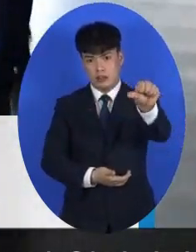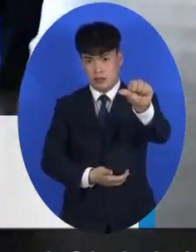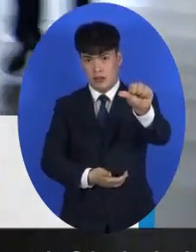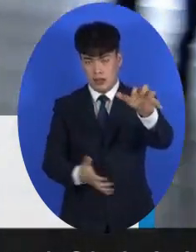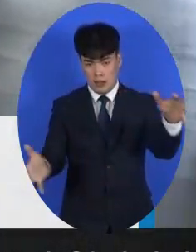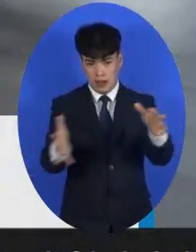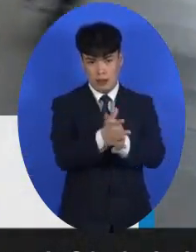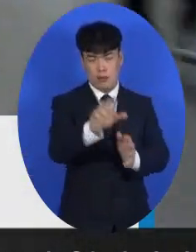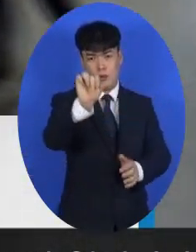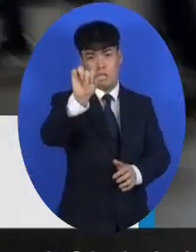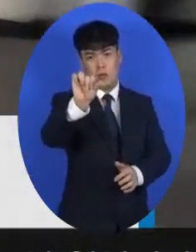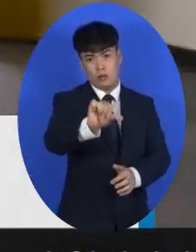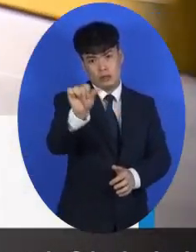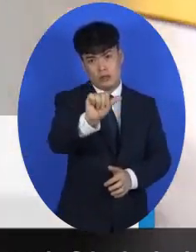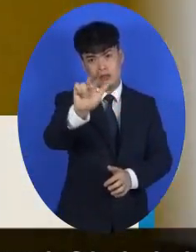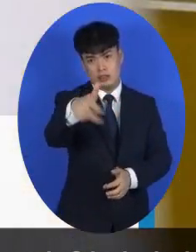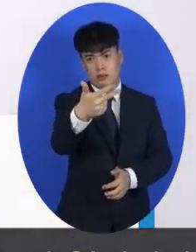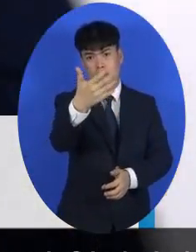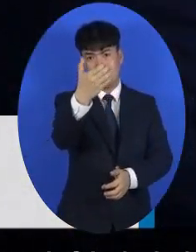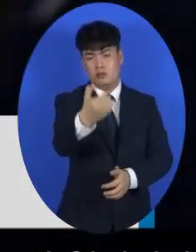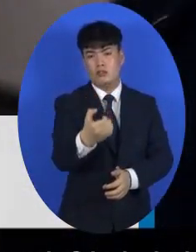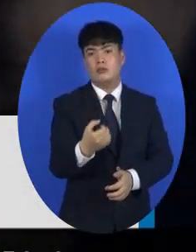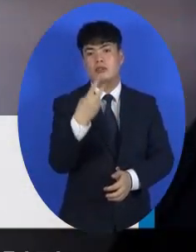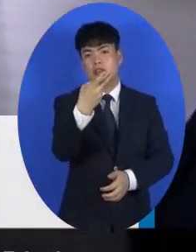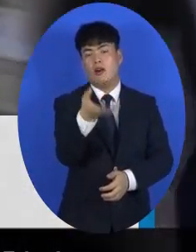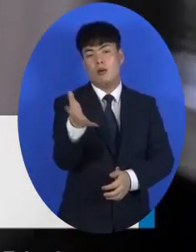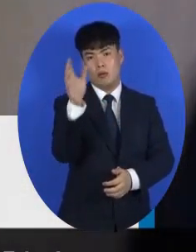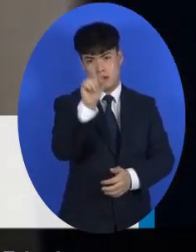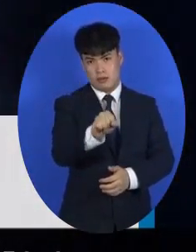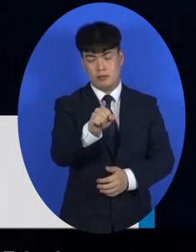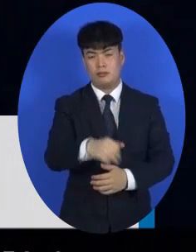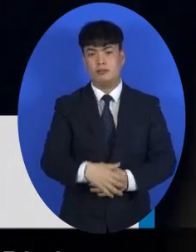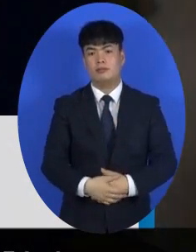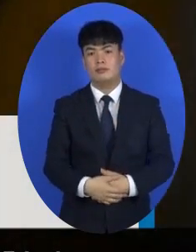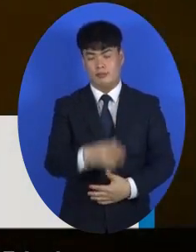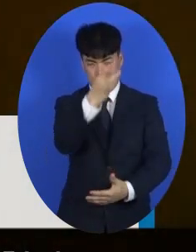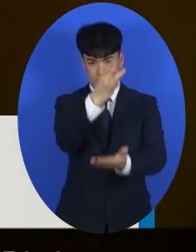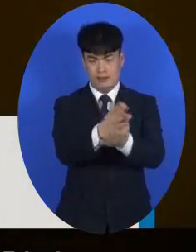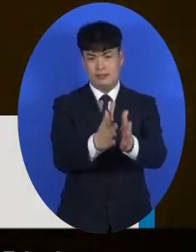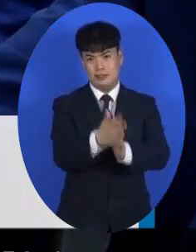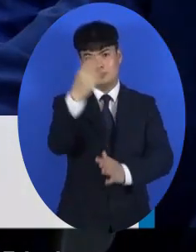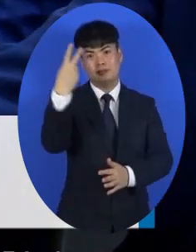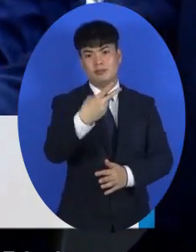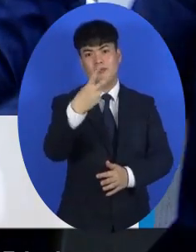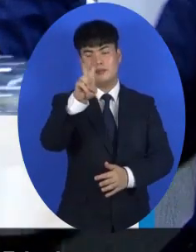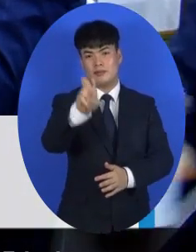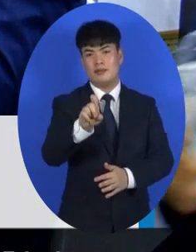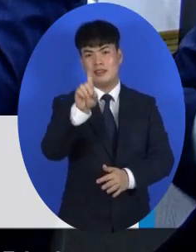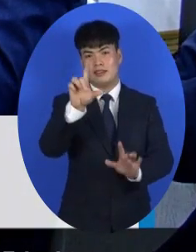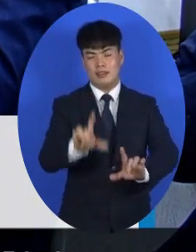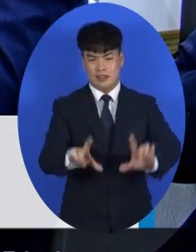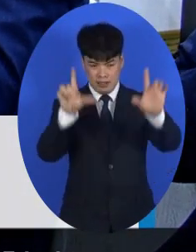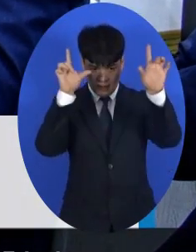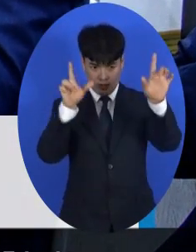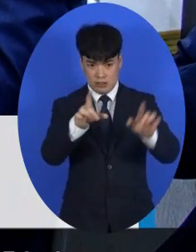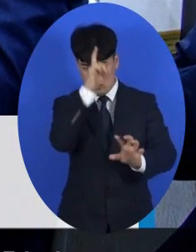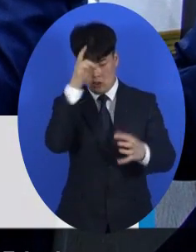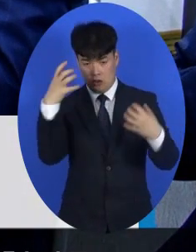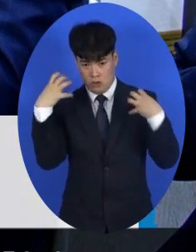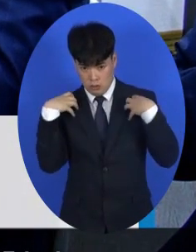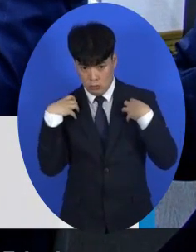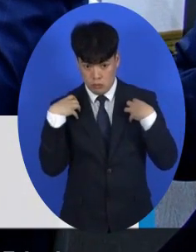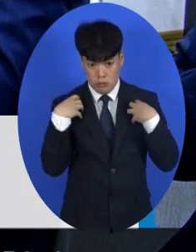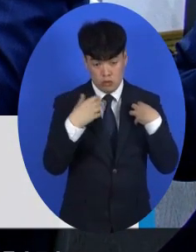총 5,729억 원입니다. 천안시는 2021년 정부 예산 확보를 위해 충남도와